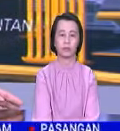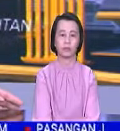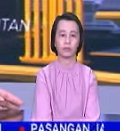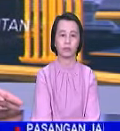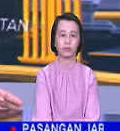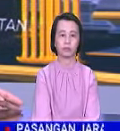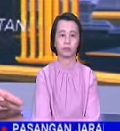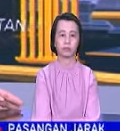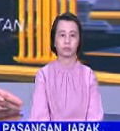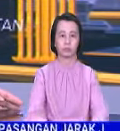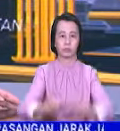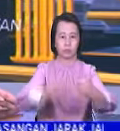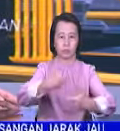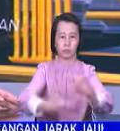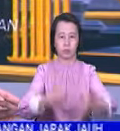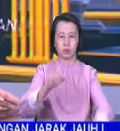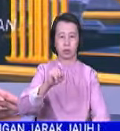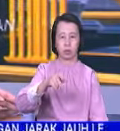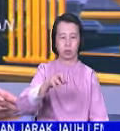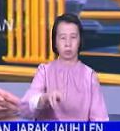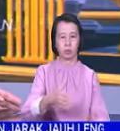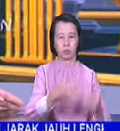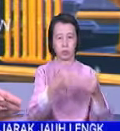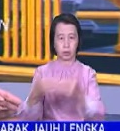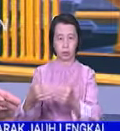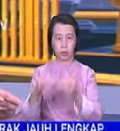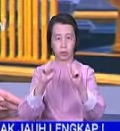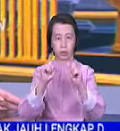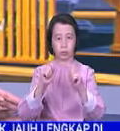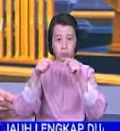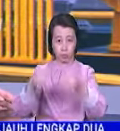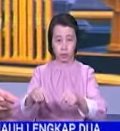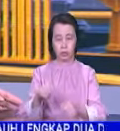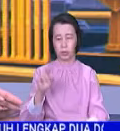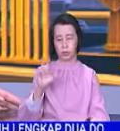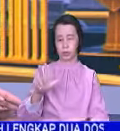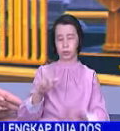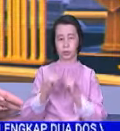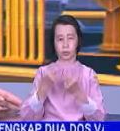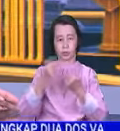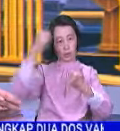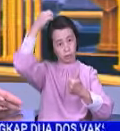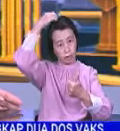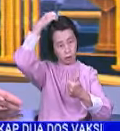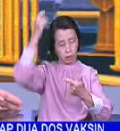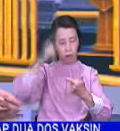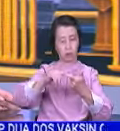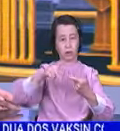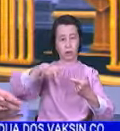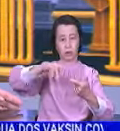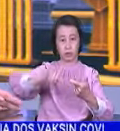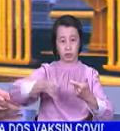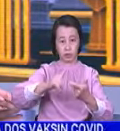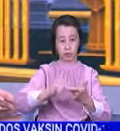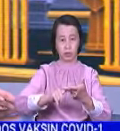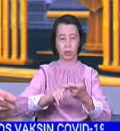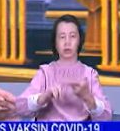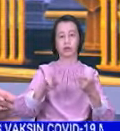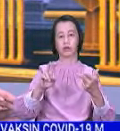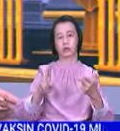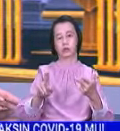Hai Mbak menjelang saya Liga Super yang kembali bersambung Sabtu ini tiga pasukan yaitu Selangor FC Petaling Jaya